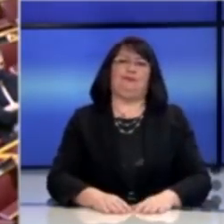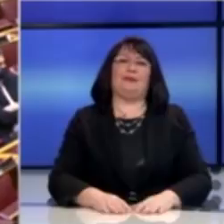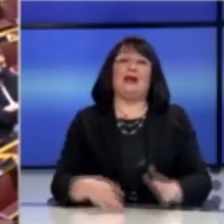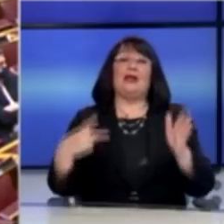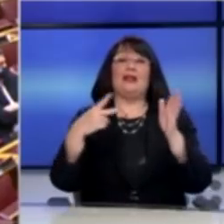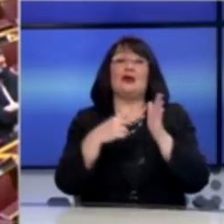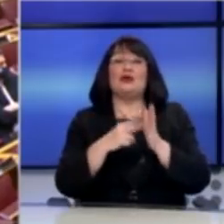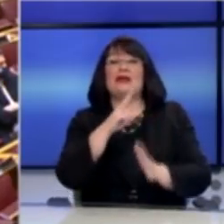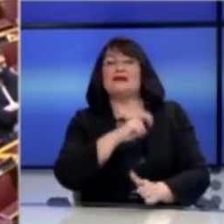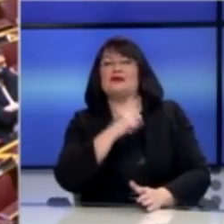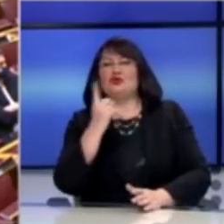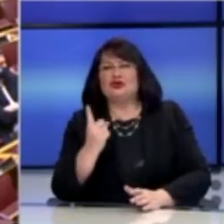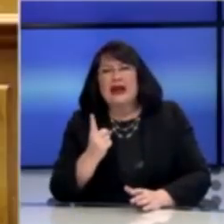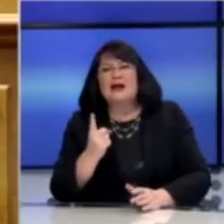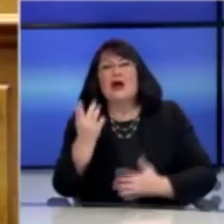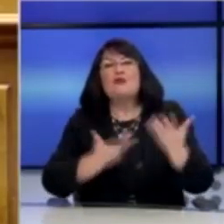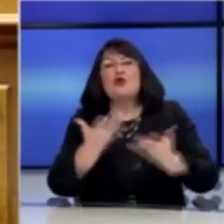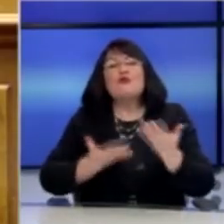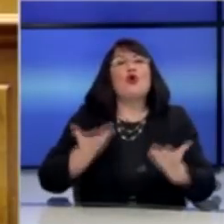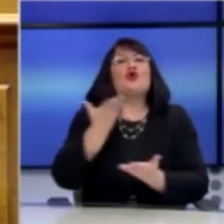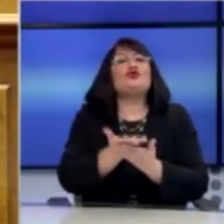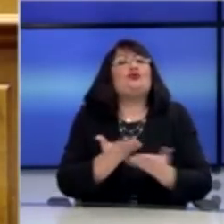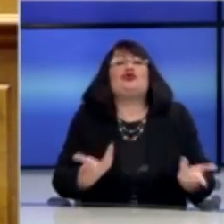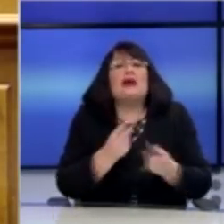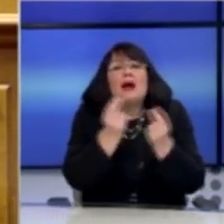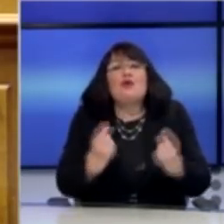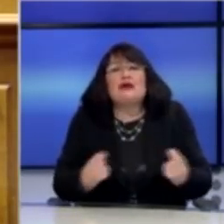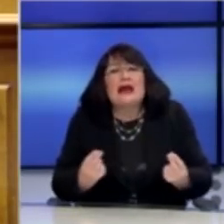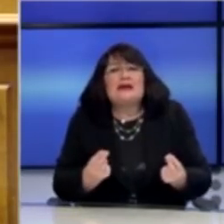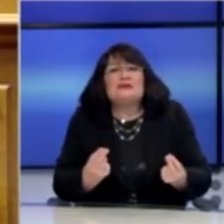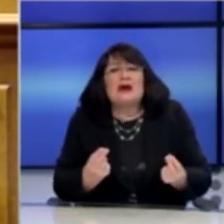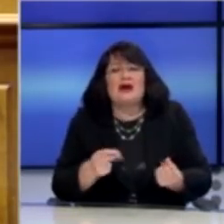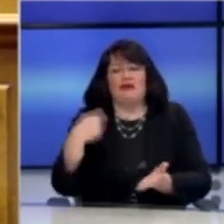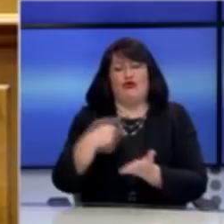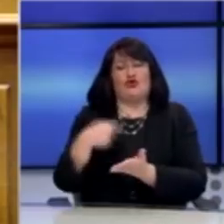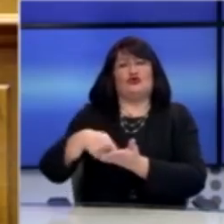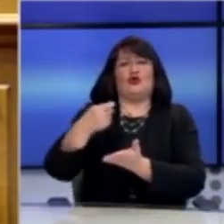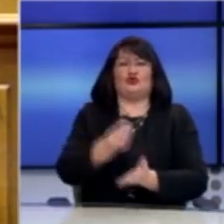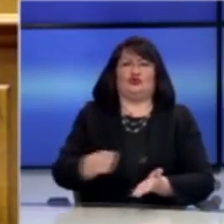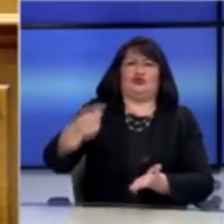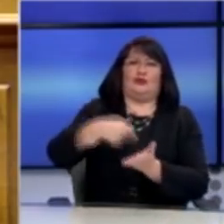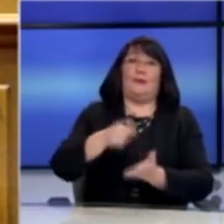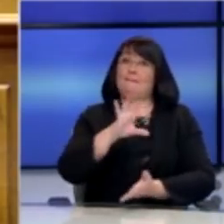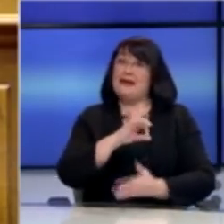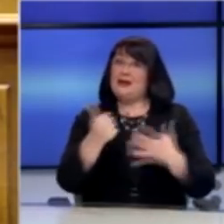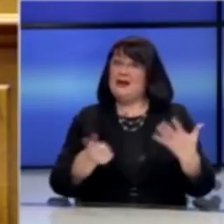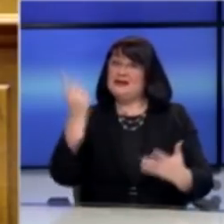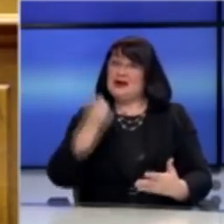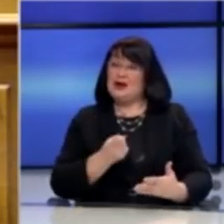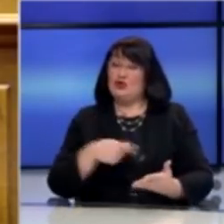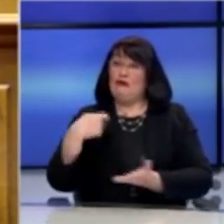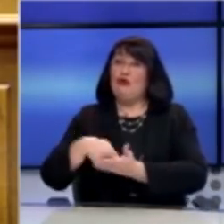2021 ο προϋπολογισμός που κατατέθεται τι φέρνει? Έμεσους φόρους που φτάνουν το 56%